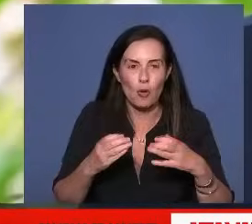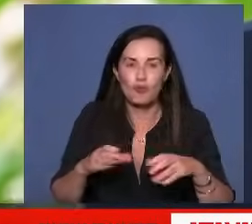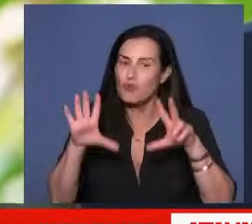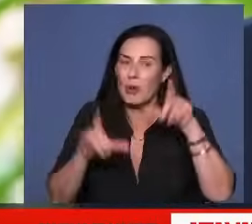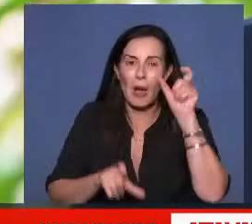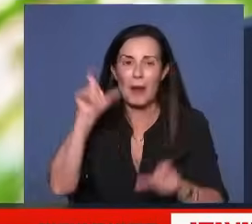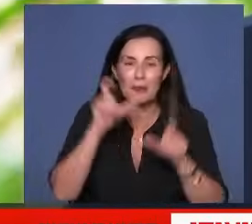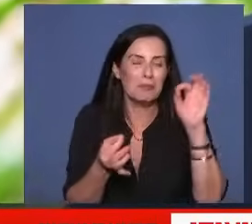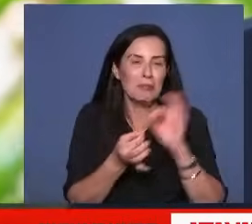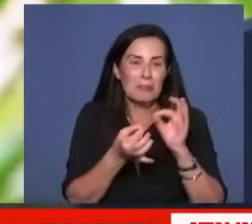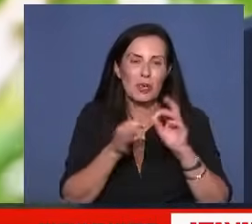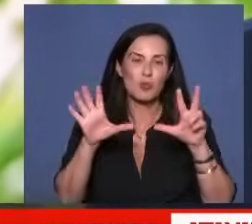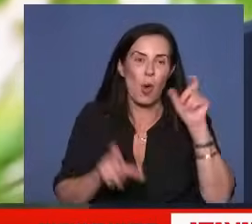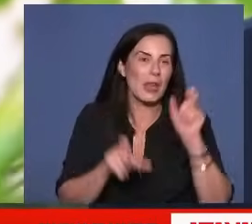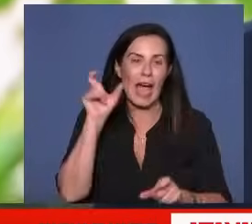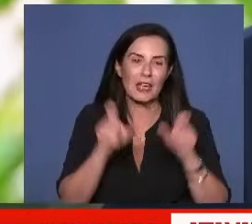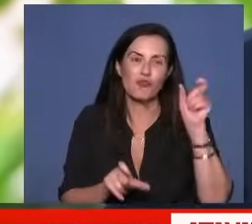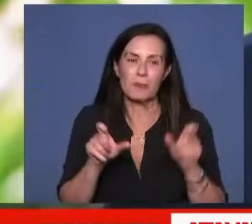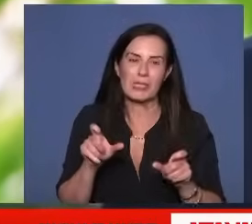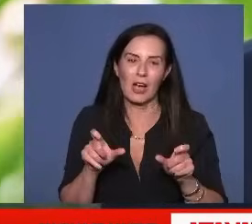וכיתת כוננות של 8 אנשים